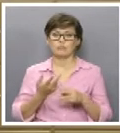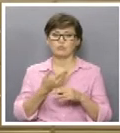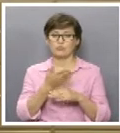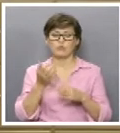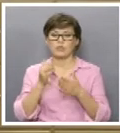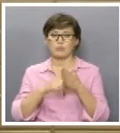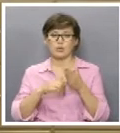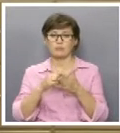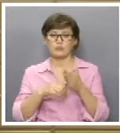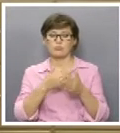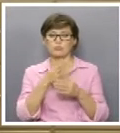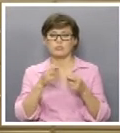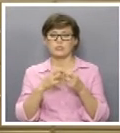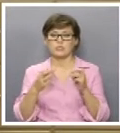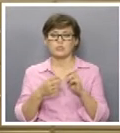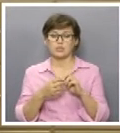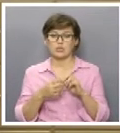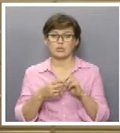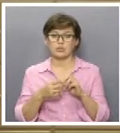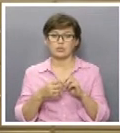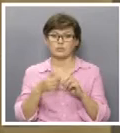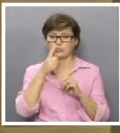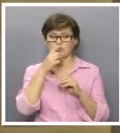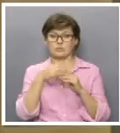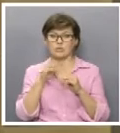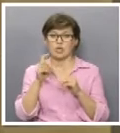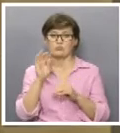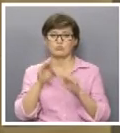қазір бұл мәселе шеңберінде мына газ баллон